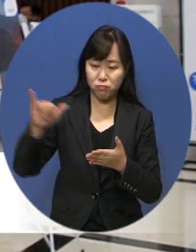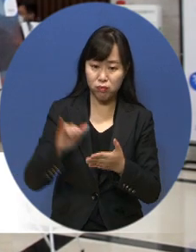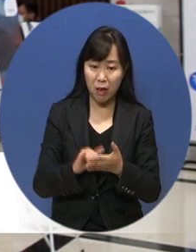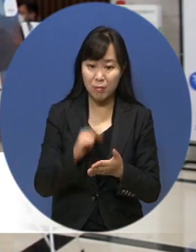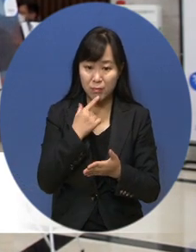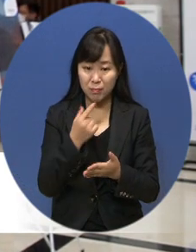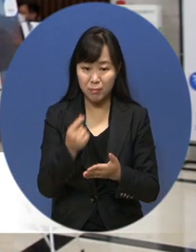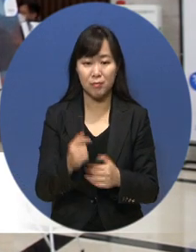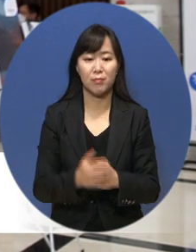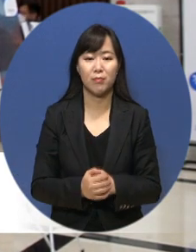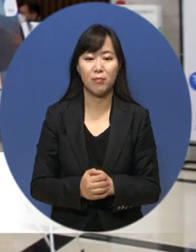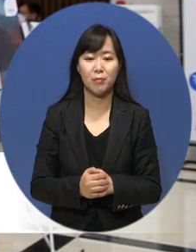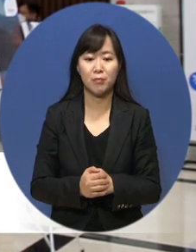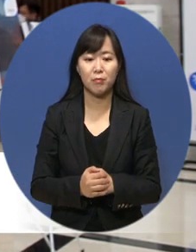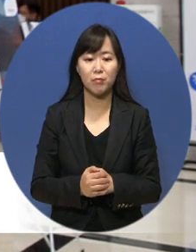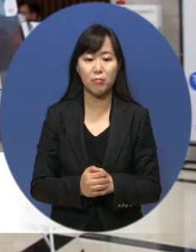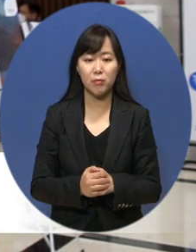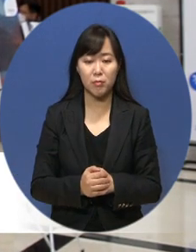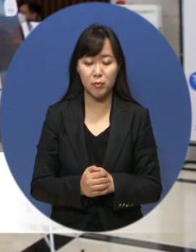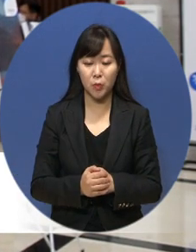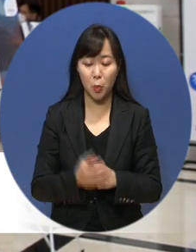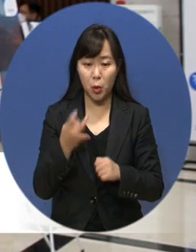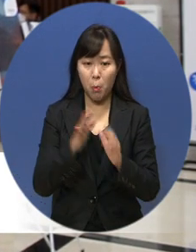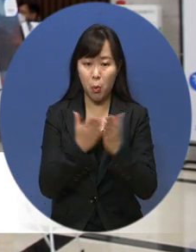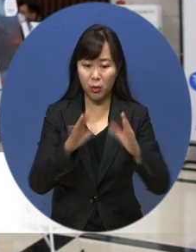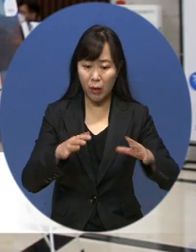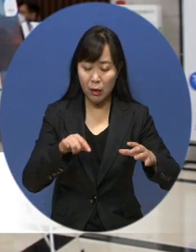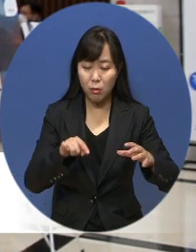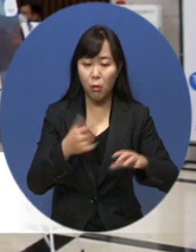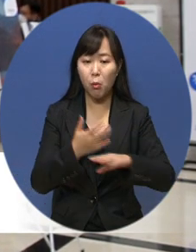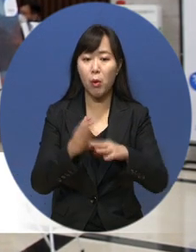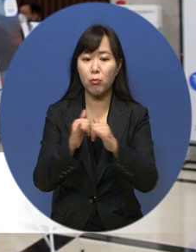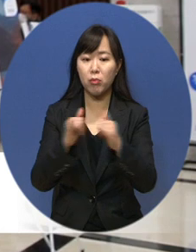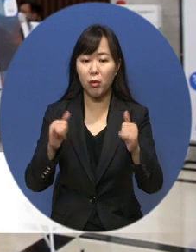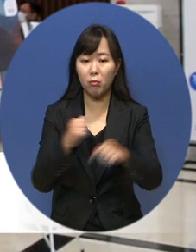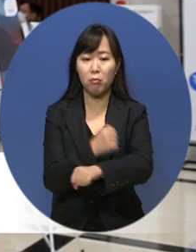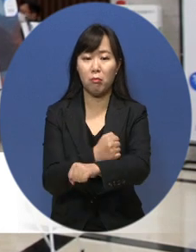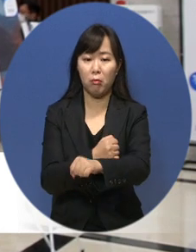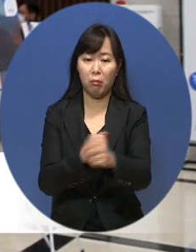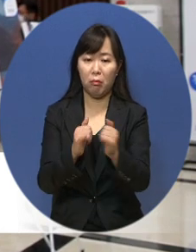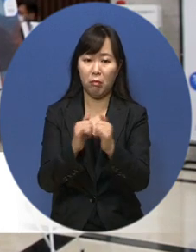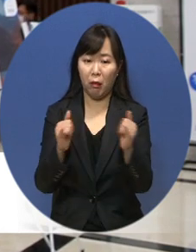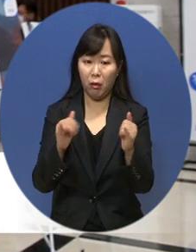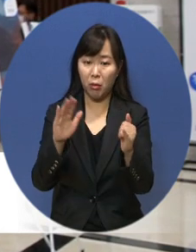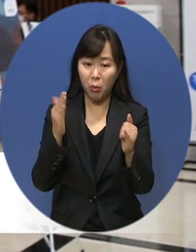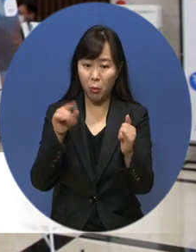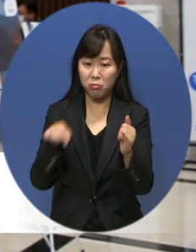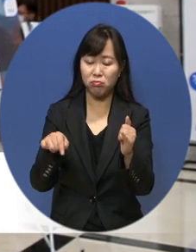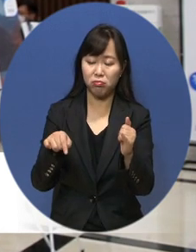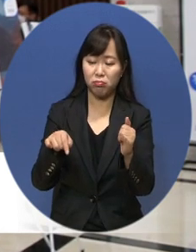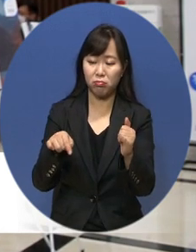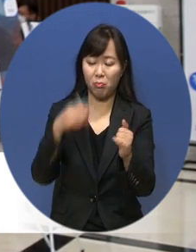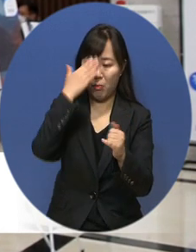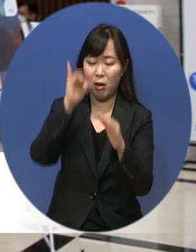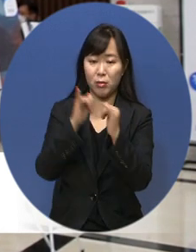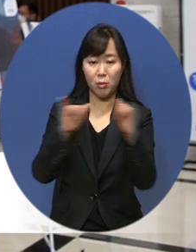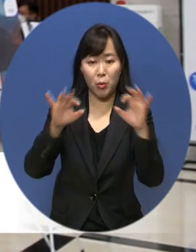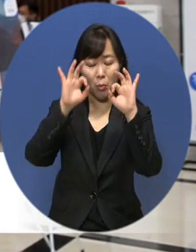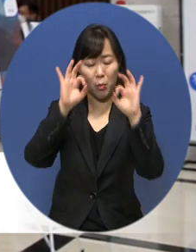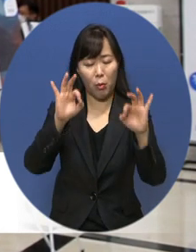됐는데 이제 정작 모국에서는 이방인이 되고 대부분의 한국 사람들도 이분들을